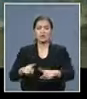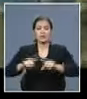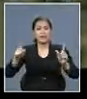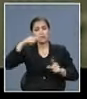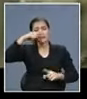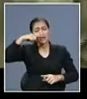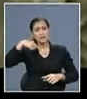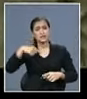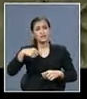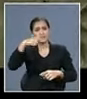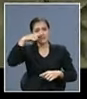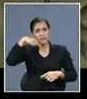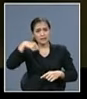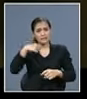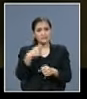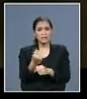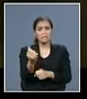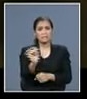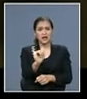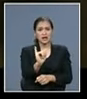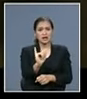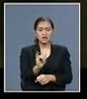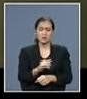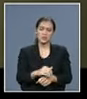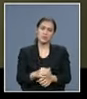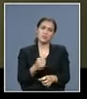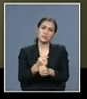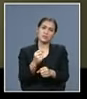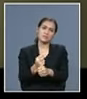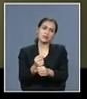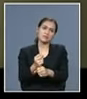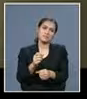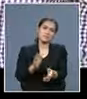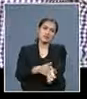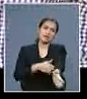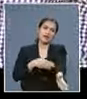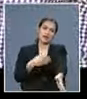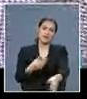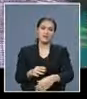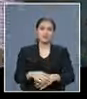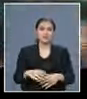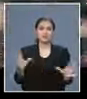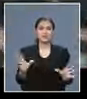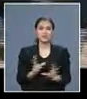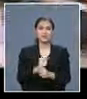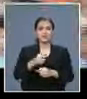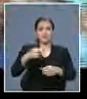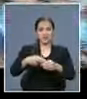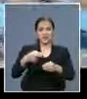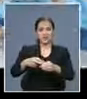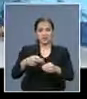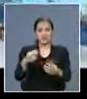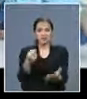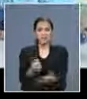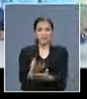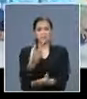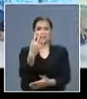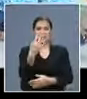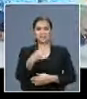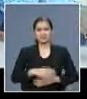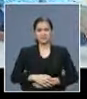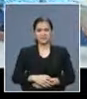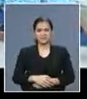ที่ที่อาจจะล้าหลังเรื่องเทคโนยีนิดหน่อยสรุปตุ๊บๆครับว่าน้ำมันแก